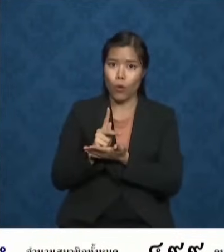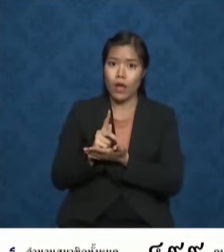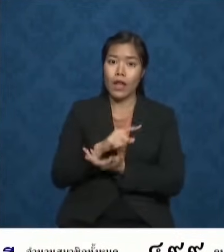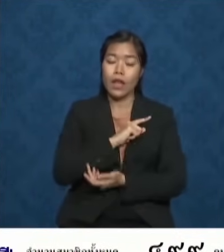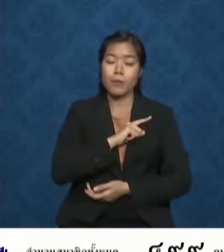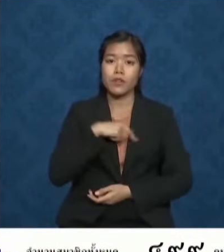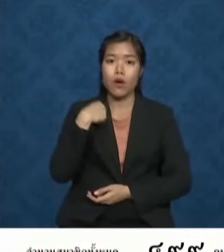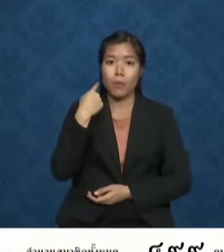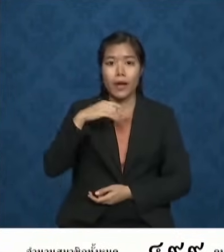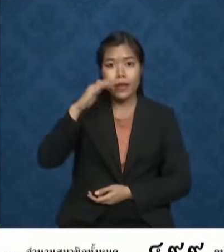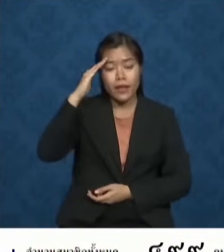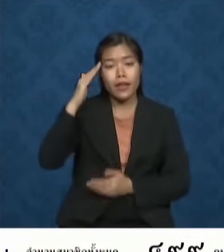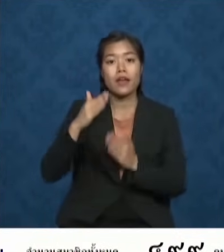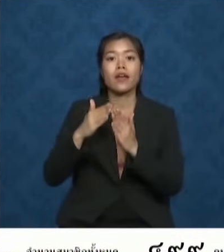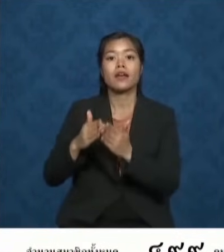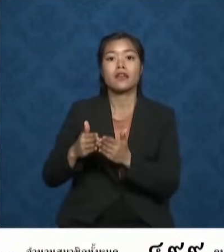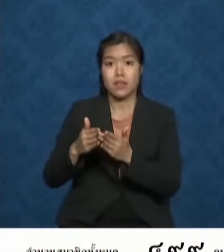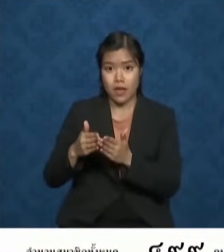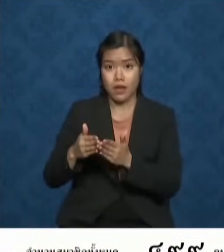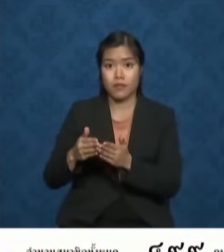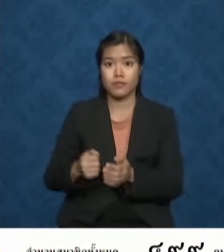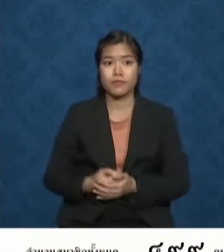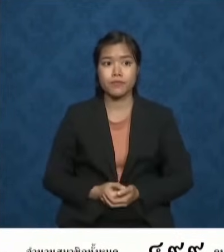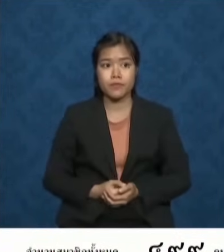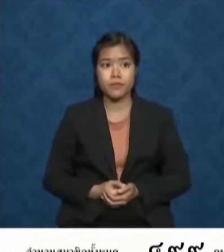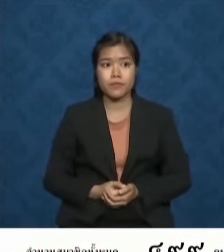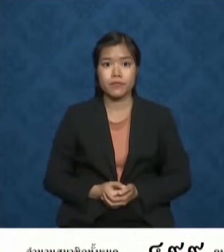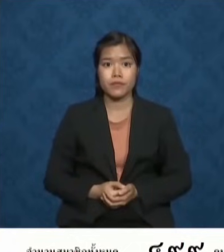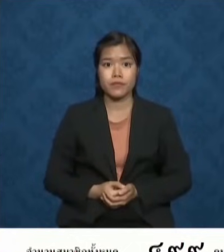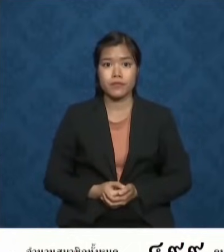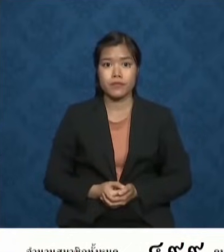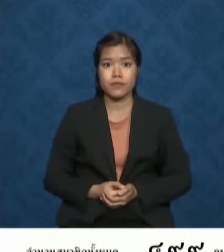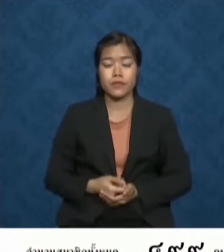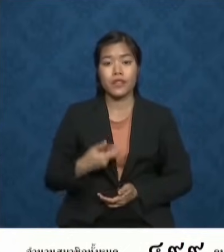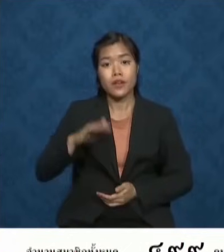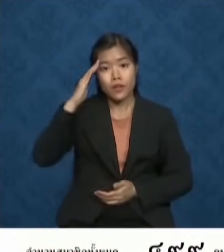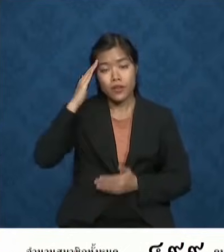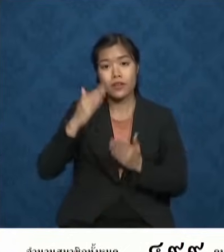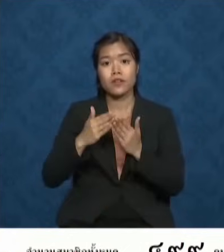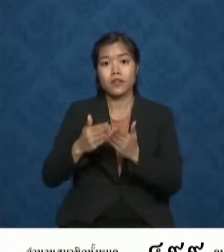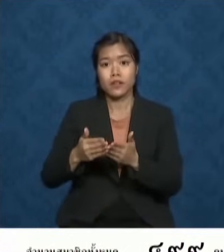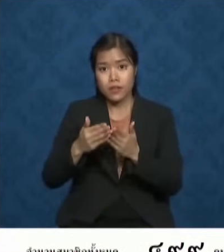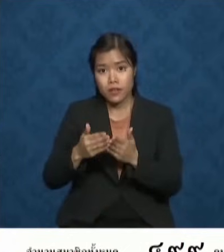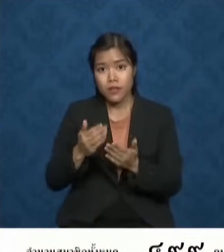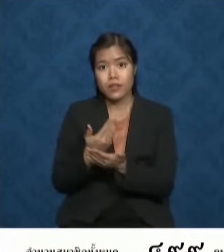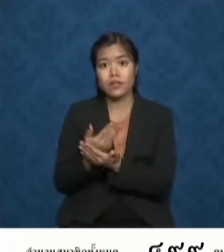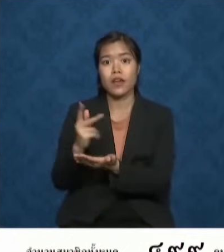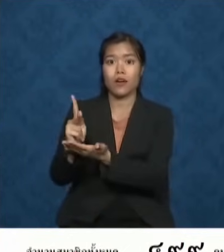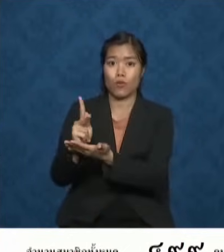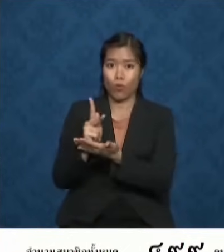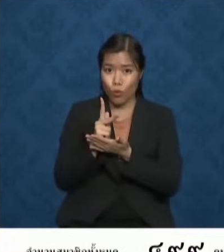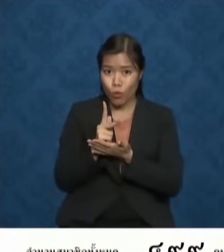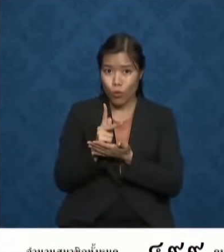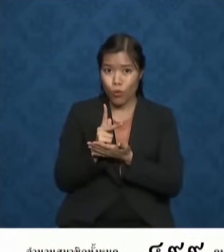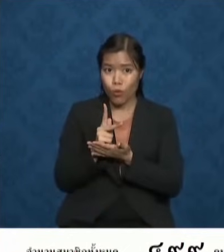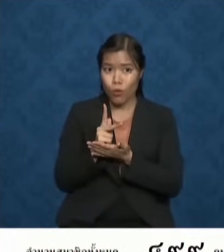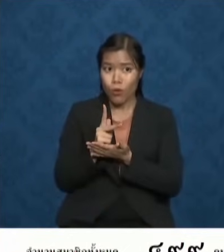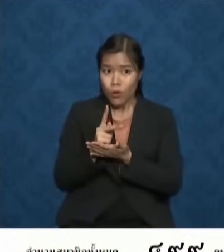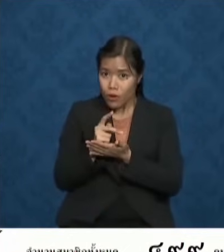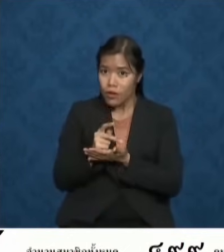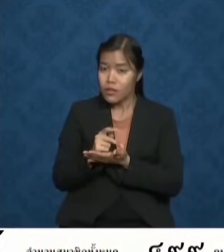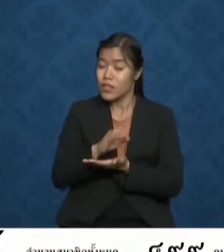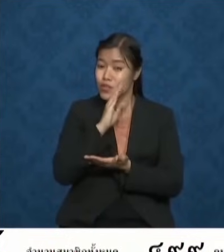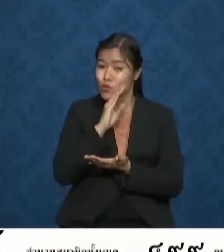ไงกองทัพเรือเป็นคนกู้ให้ใครจัดซื้อจัดจ้างเราเป็นคนกู้แล้วให้คนอื่นจัดซื้อจัดจ้างบริหาร